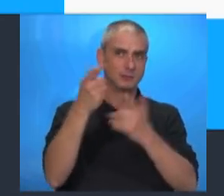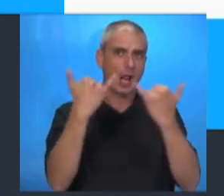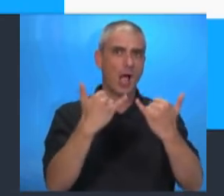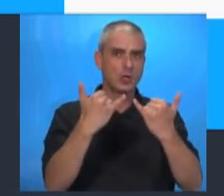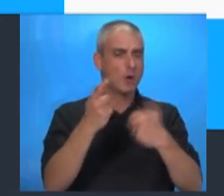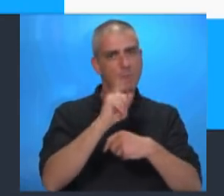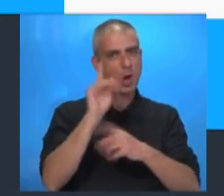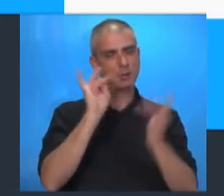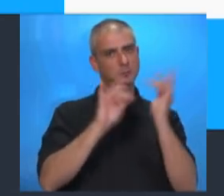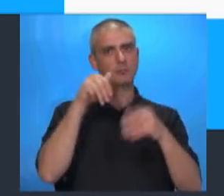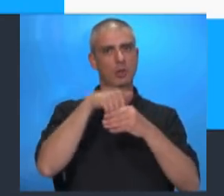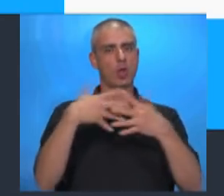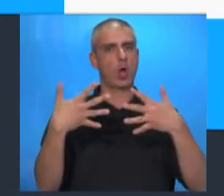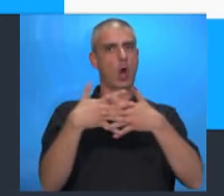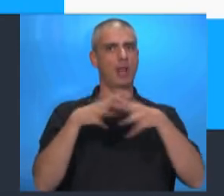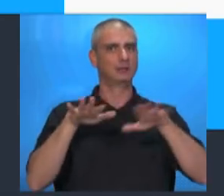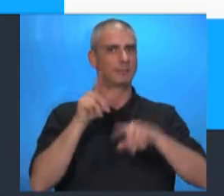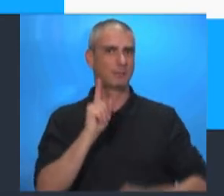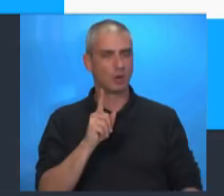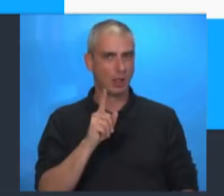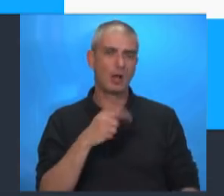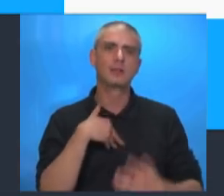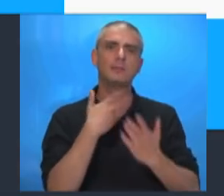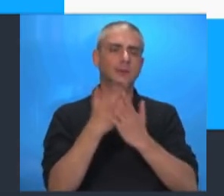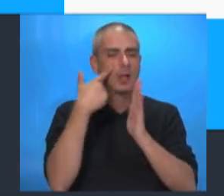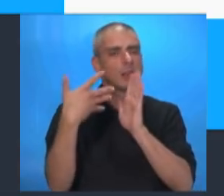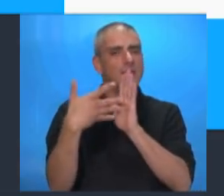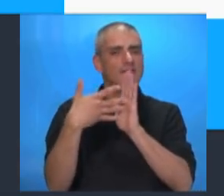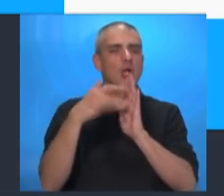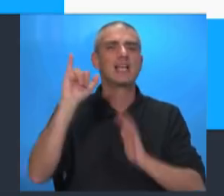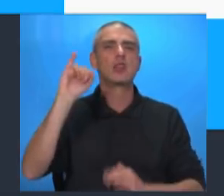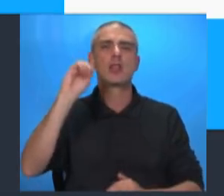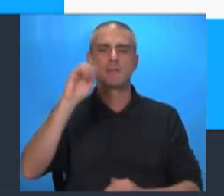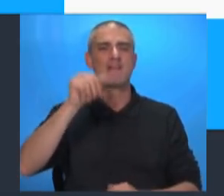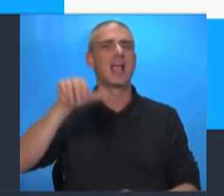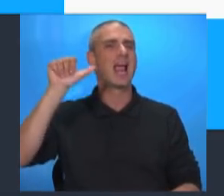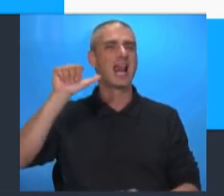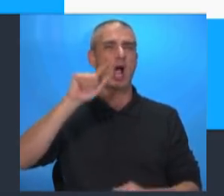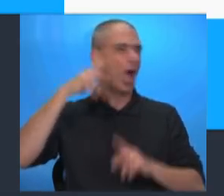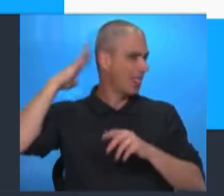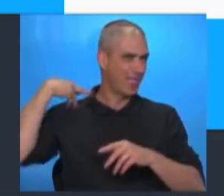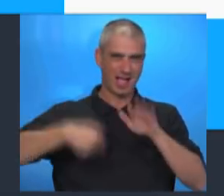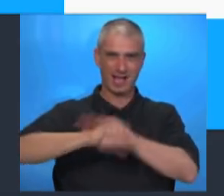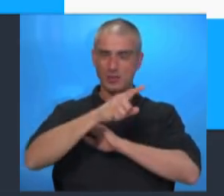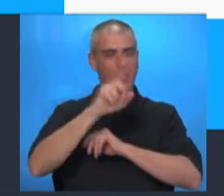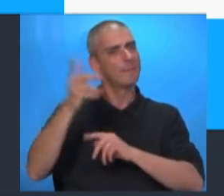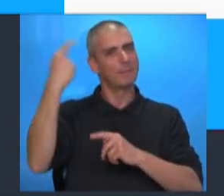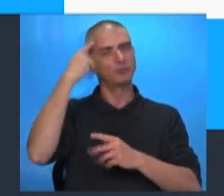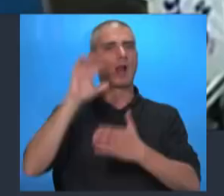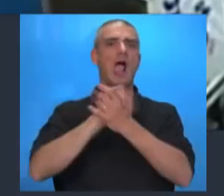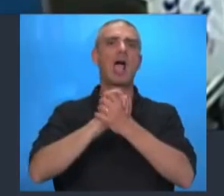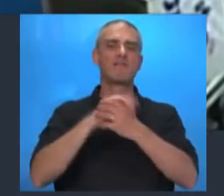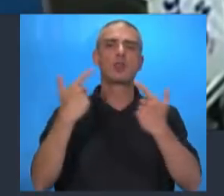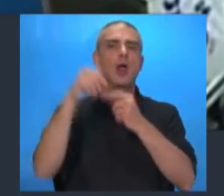לראות בתוך הנגמש הקואליציוני. מציעה שתבדוק אצל ינון מגל ואלי יוחנה מה הם חושבים על אחוות לוחמים